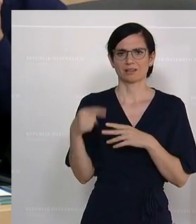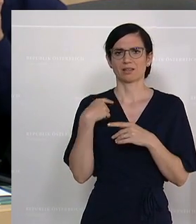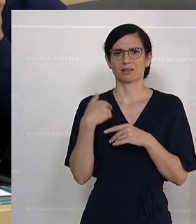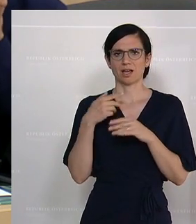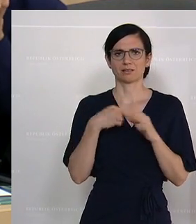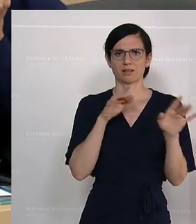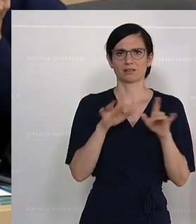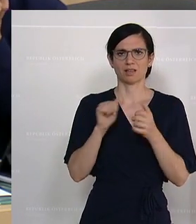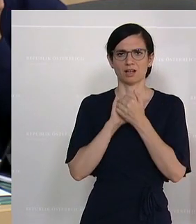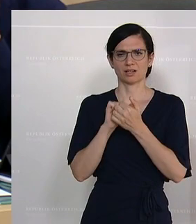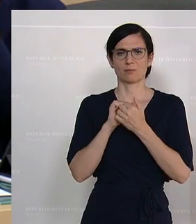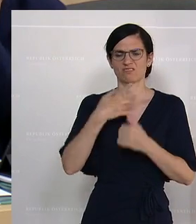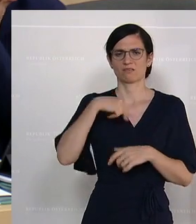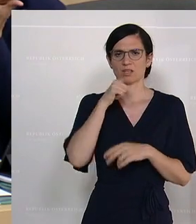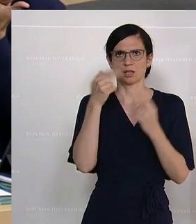erheben